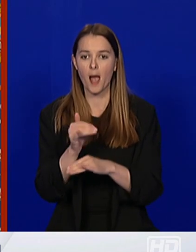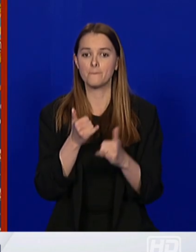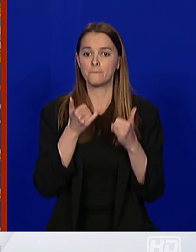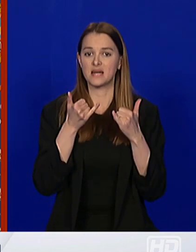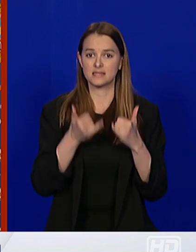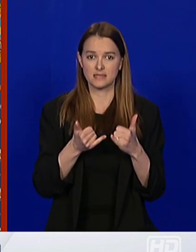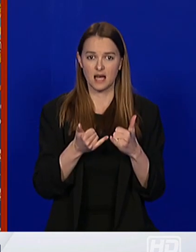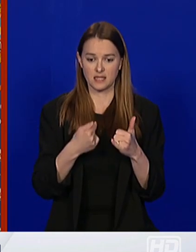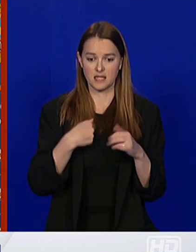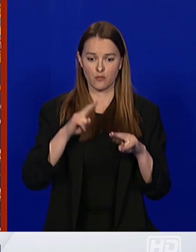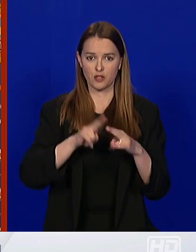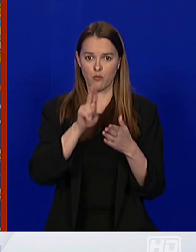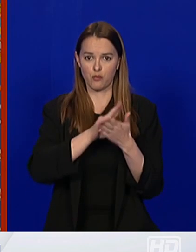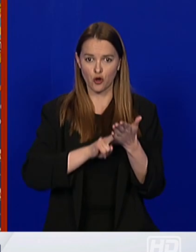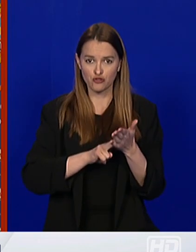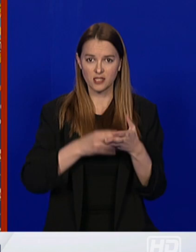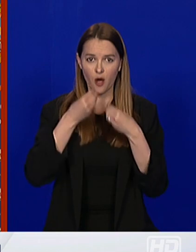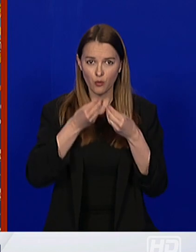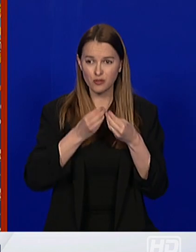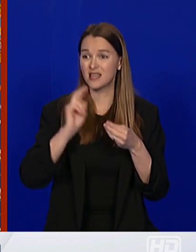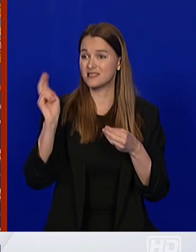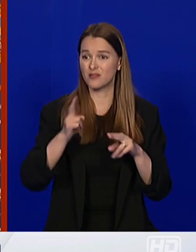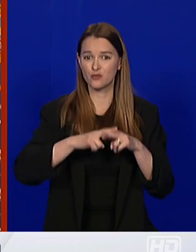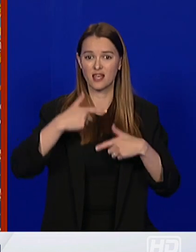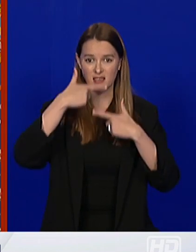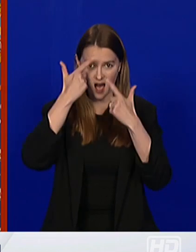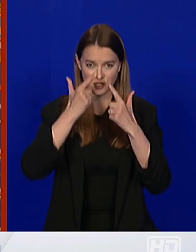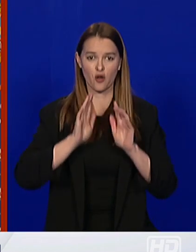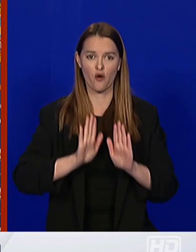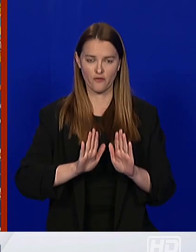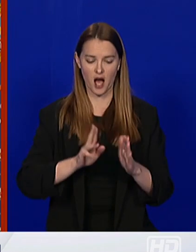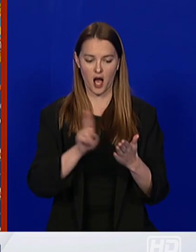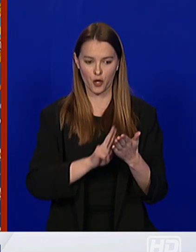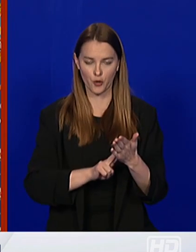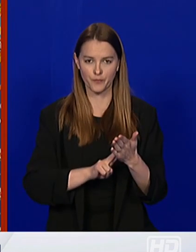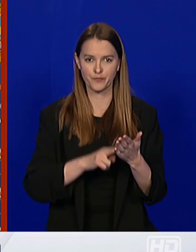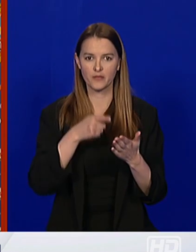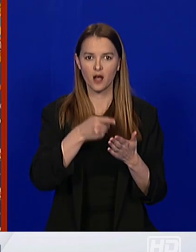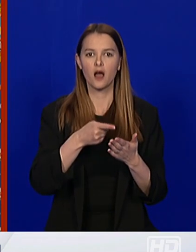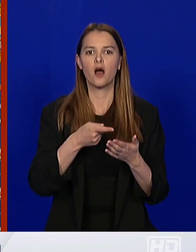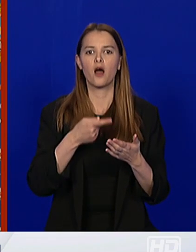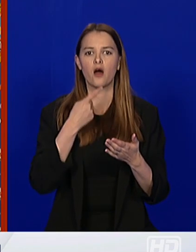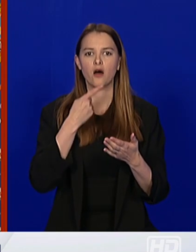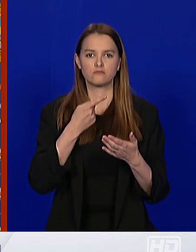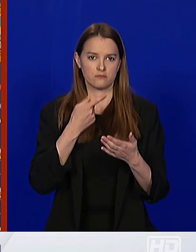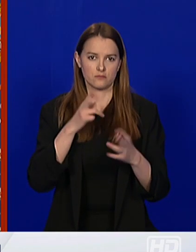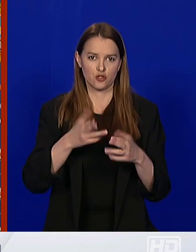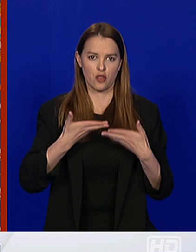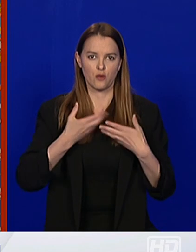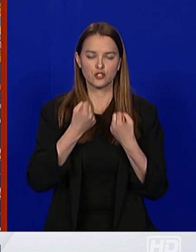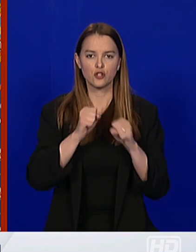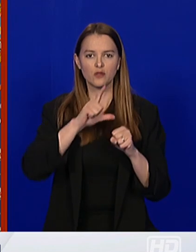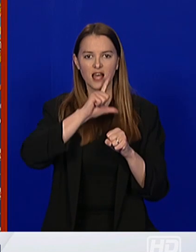ja ću pročitati tu uputu da bude svima jasno. Dakle ovako, mogućnost odobravanja slobodnog dana radniku umjesto